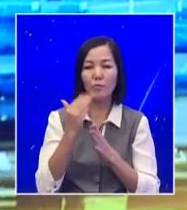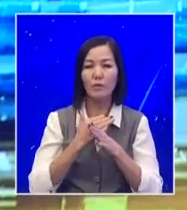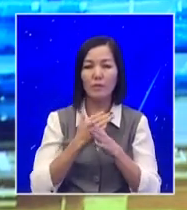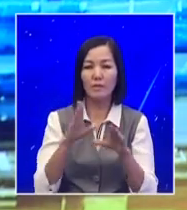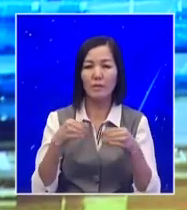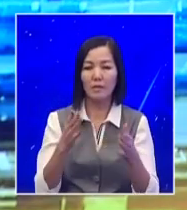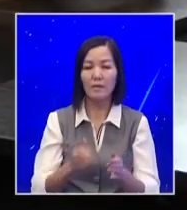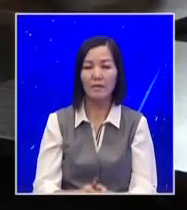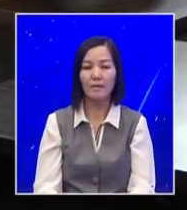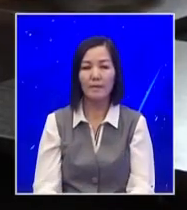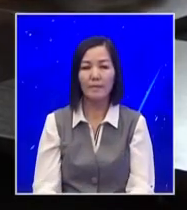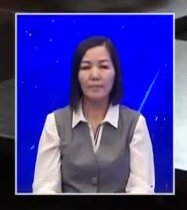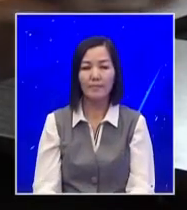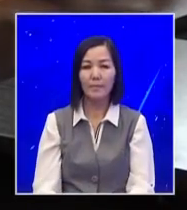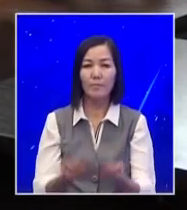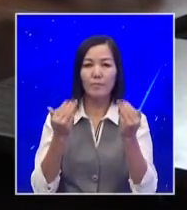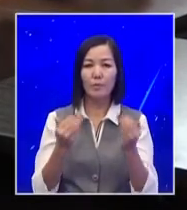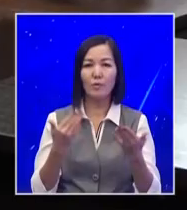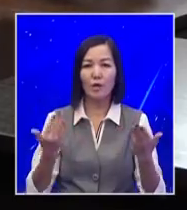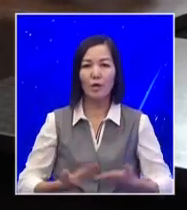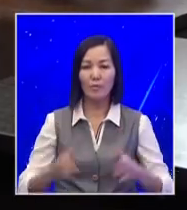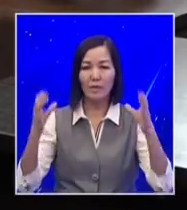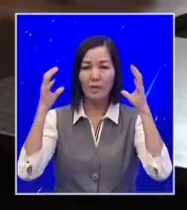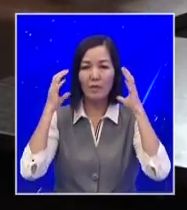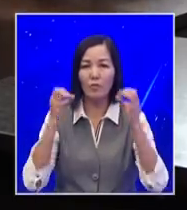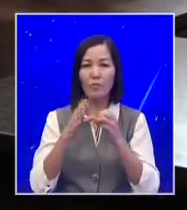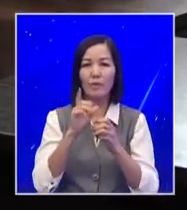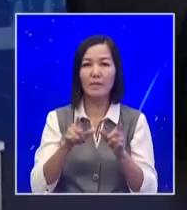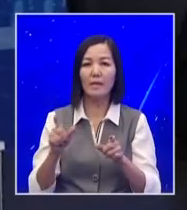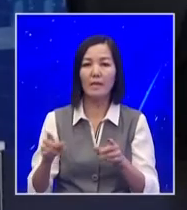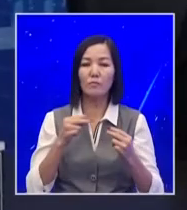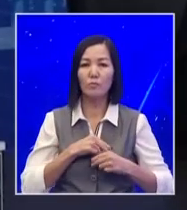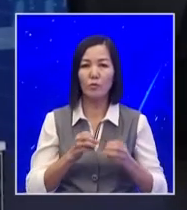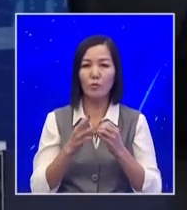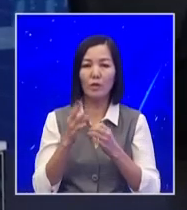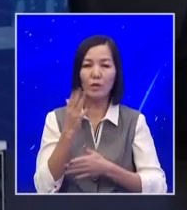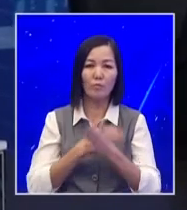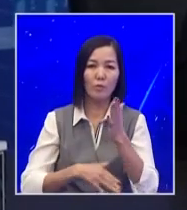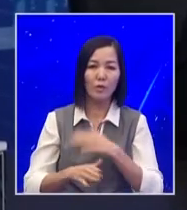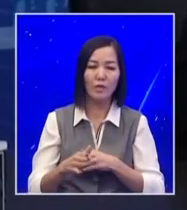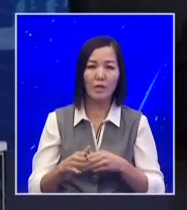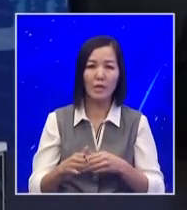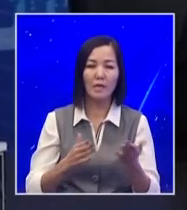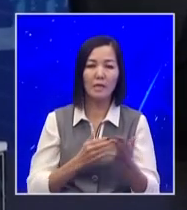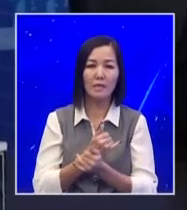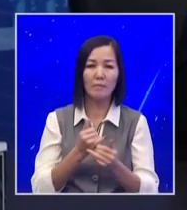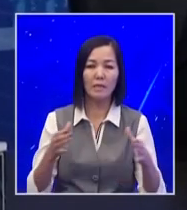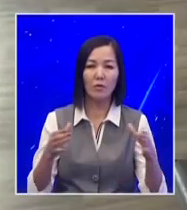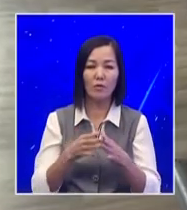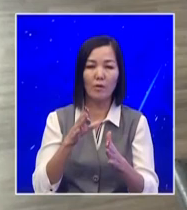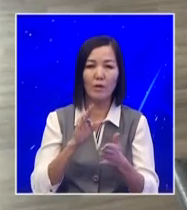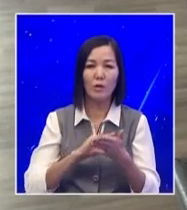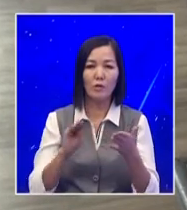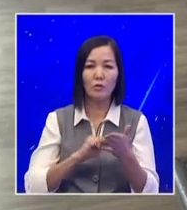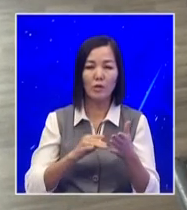көмектеспек. Әзірге әлеуметтік радиода 15 адам жұмыс істейді. Оның 12-сі мүгедек жан. Мұндағы қызметкерлер құрамына тілші,